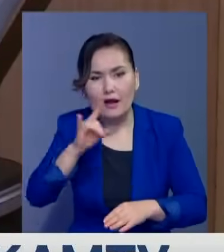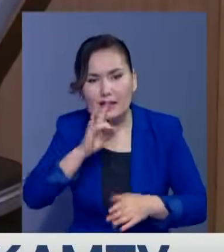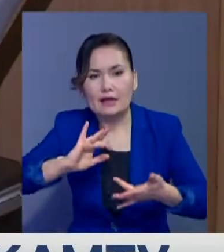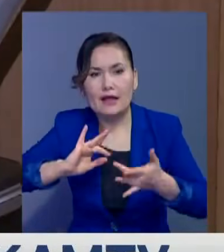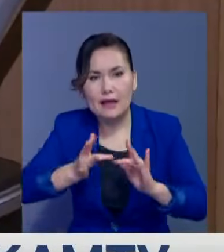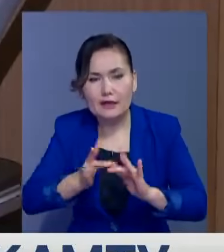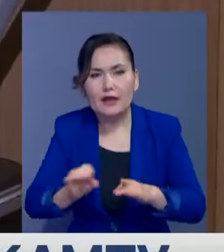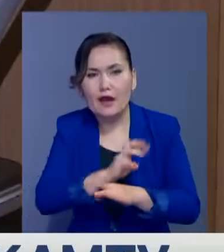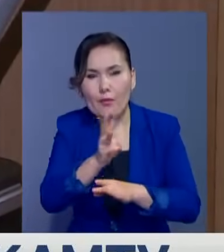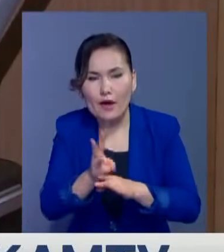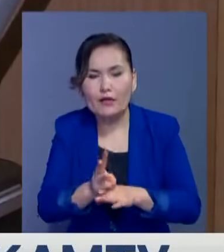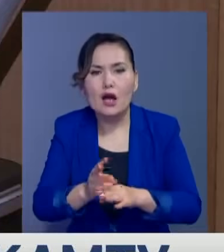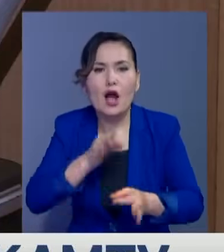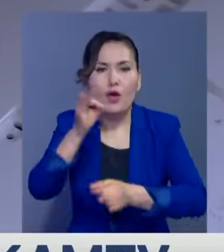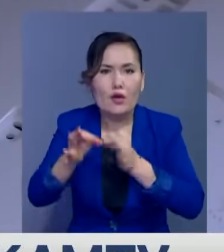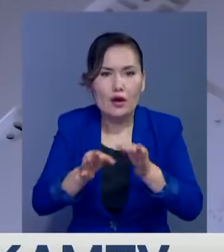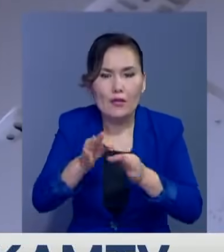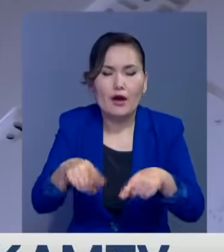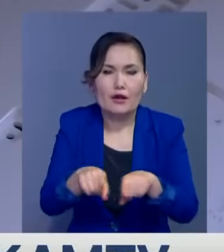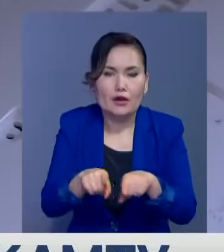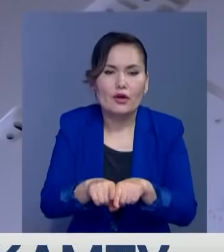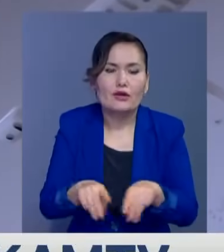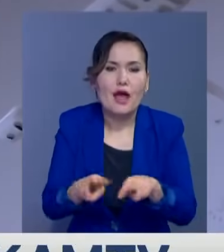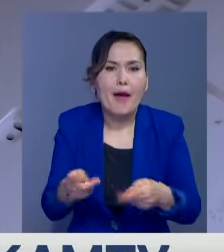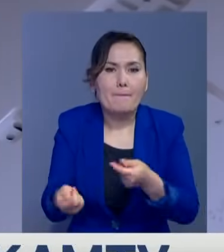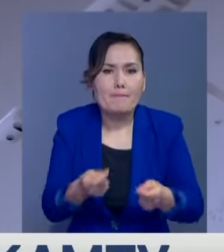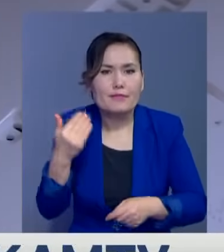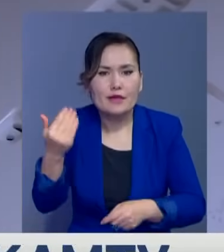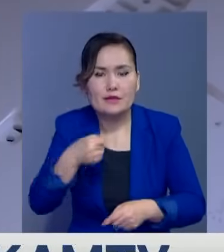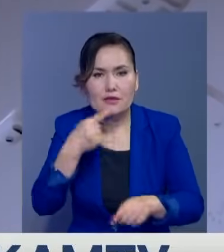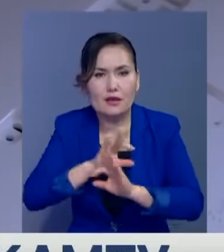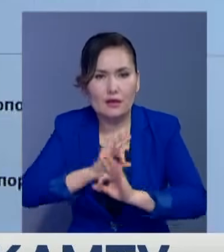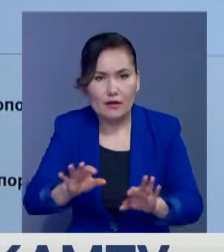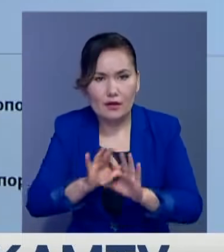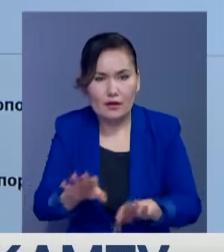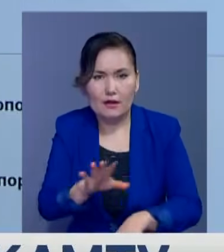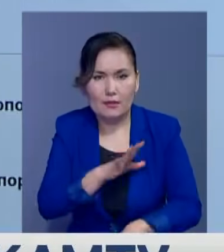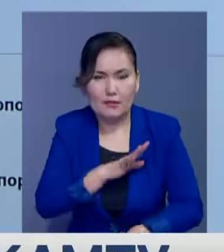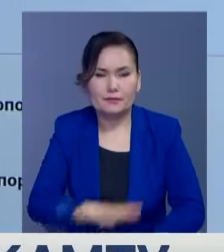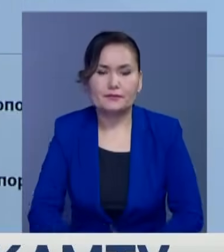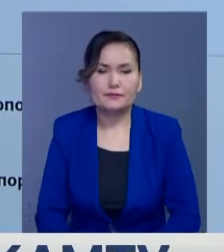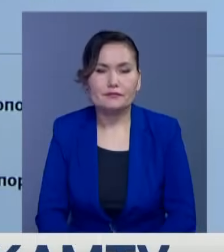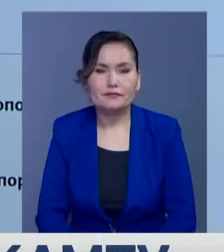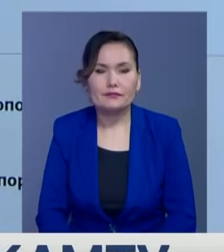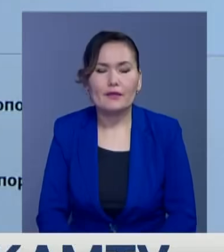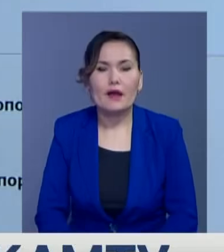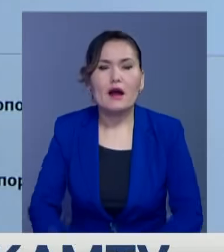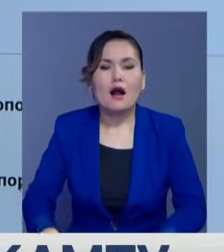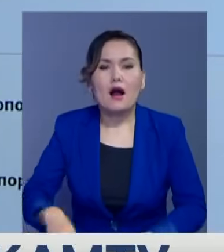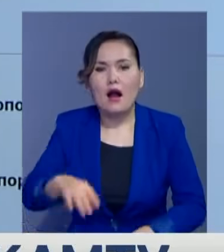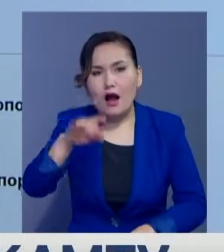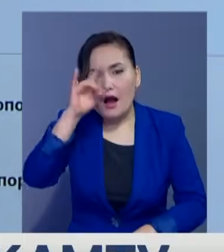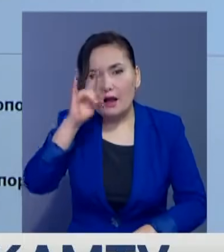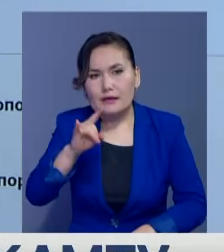және аэроғарыш өнеркәсібі министрі Асқар Жұмағалиев баяндама жасады. Халық үшін үйдегі компьютер немесе